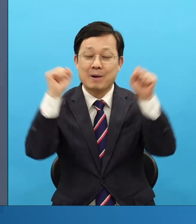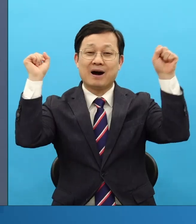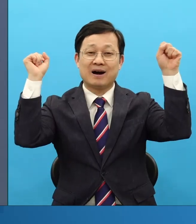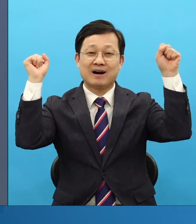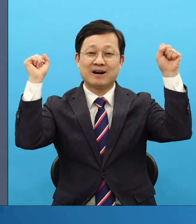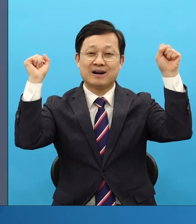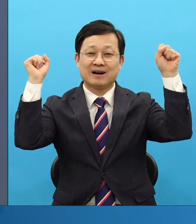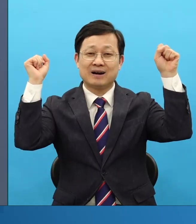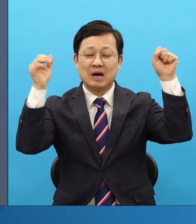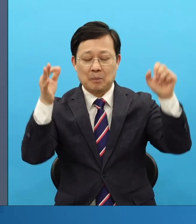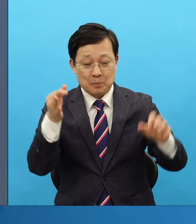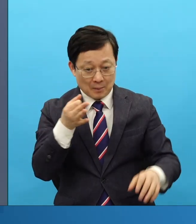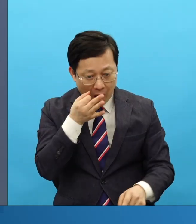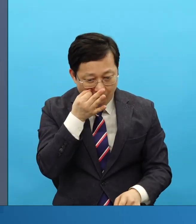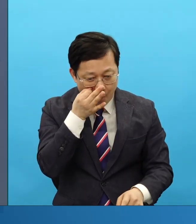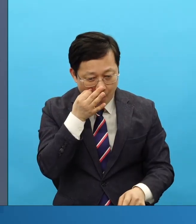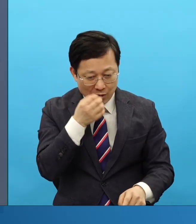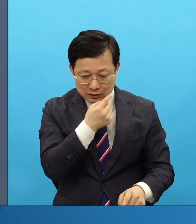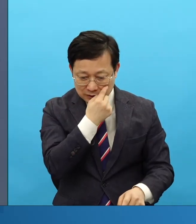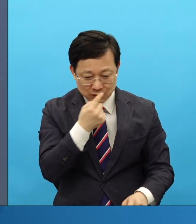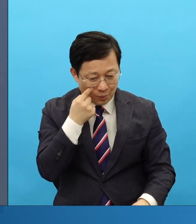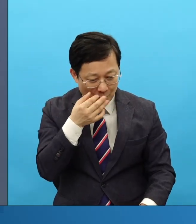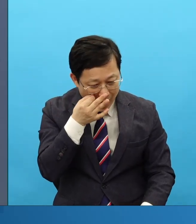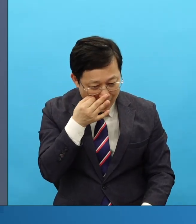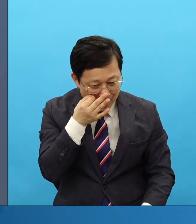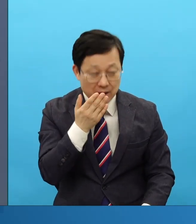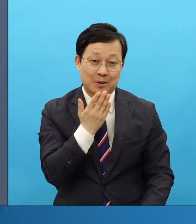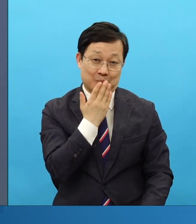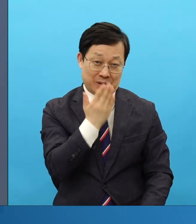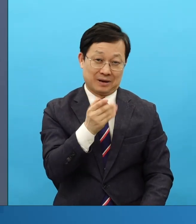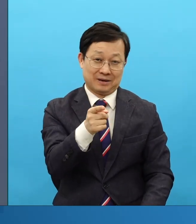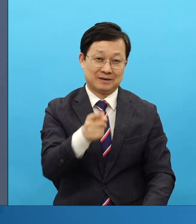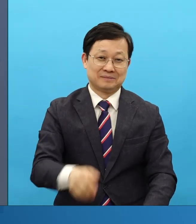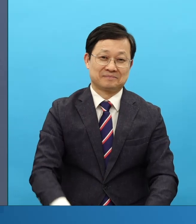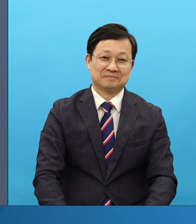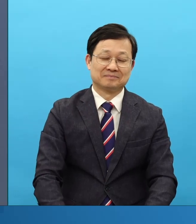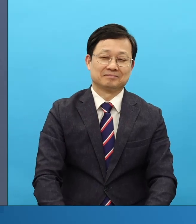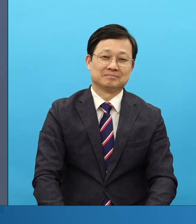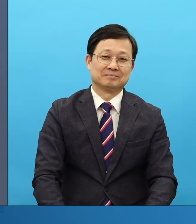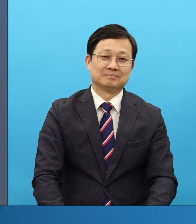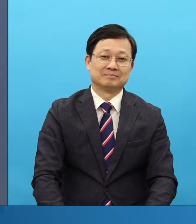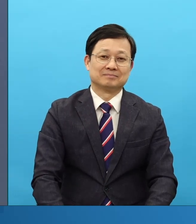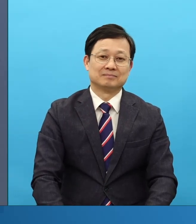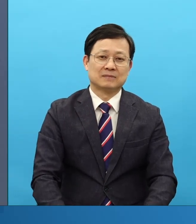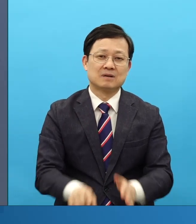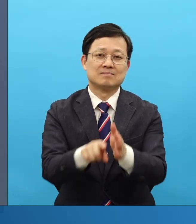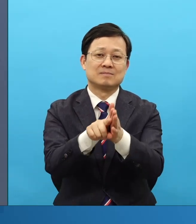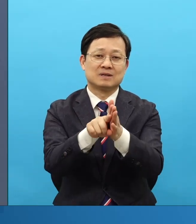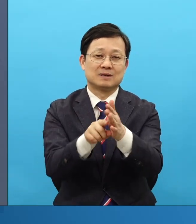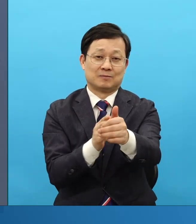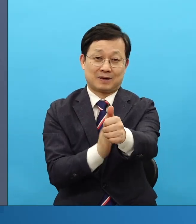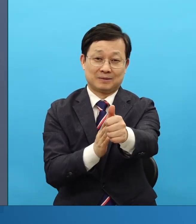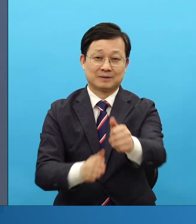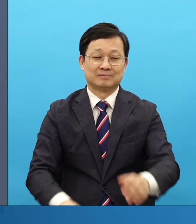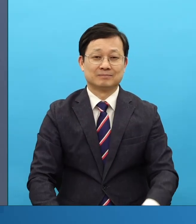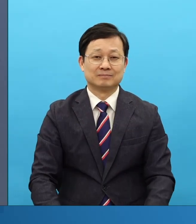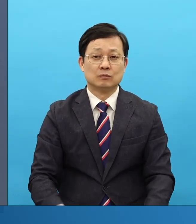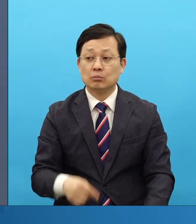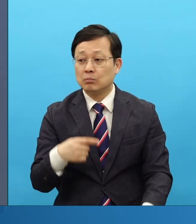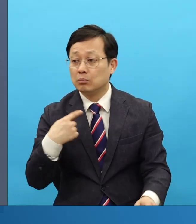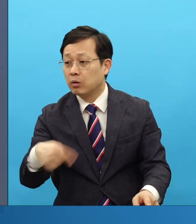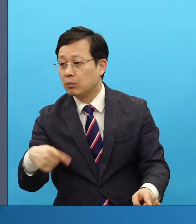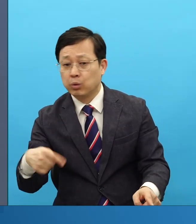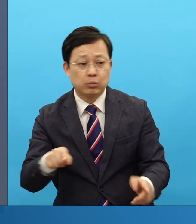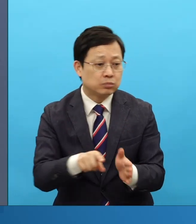그 It 말이에요. means that even if it's just one person, absolutely you'll come out from the works of darkness, out of Canaan, out of the 믿으셔야 wilderness. 됩니다. You have to believe in 뭘 this. 믿어야 되는